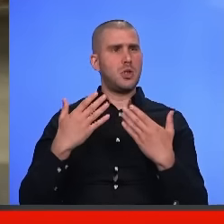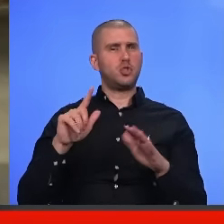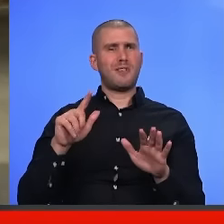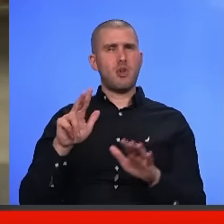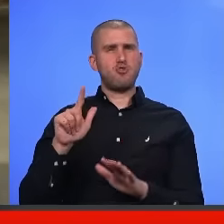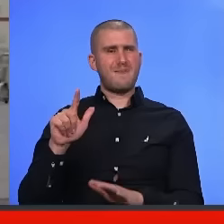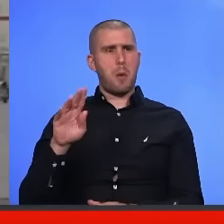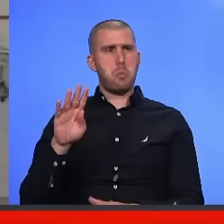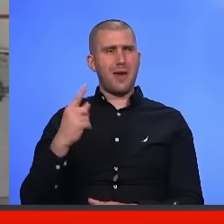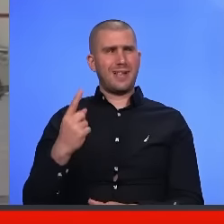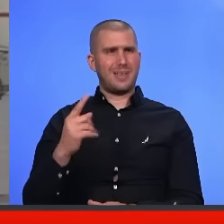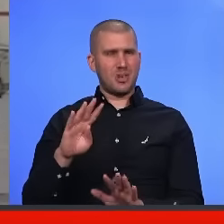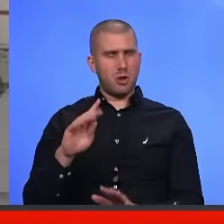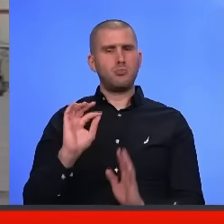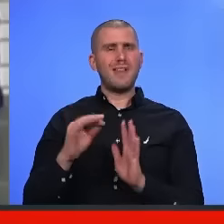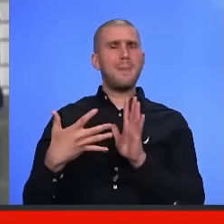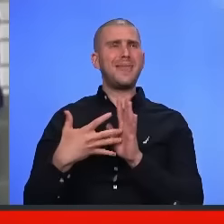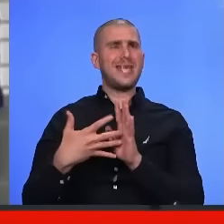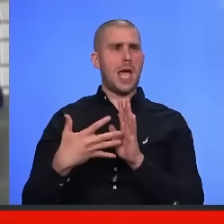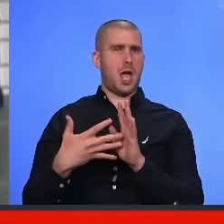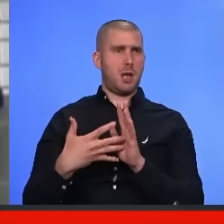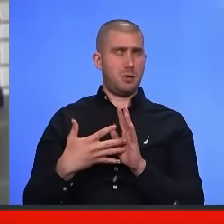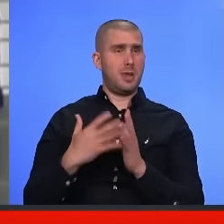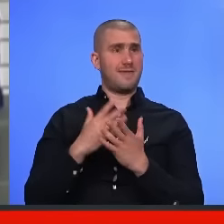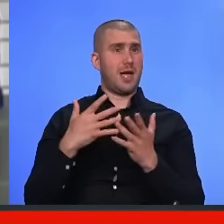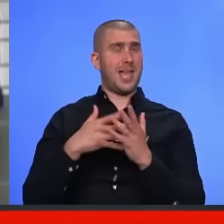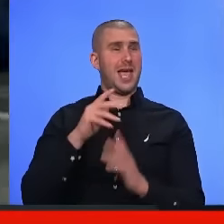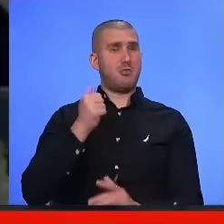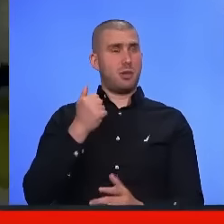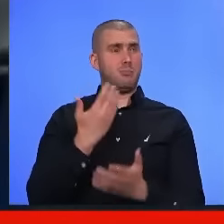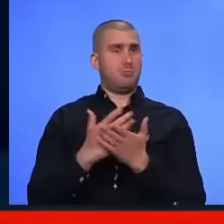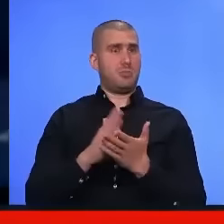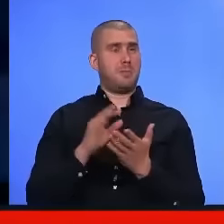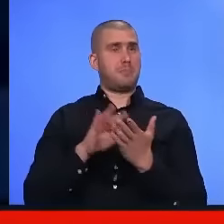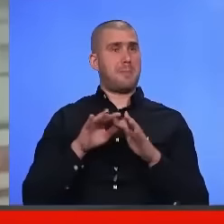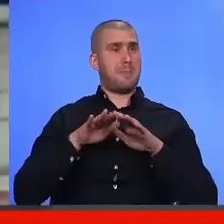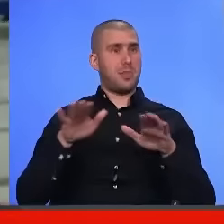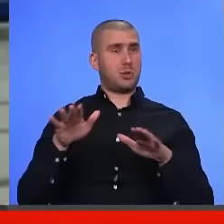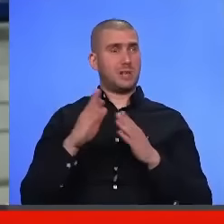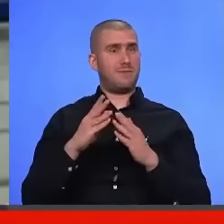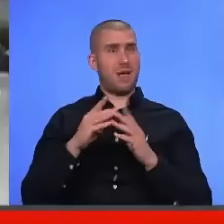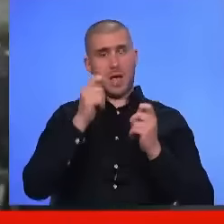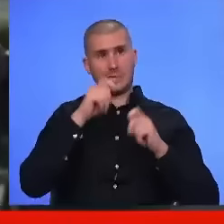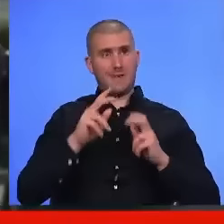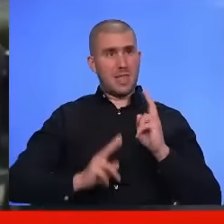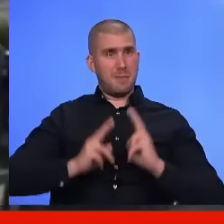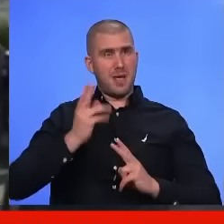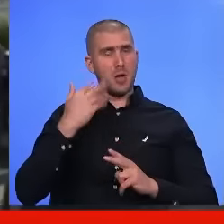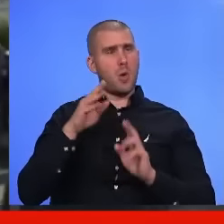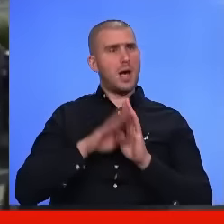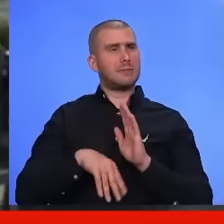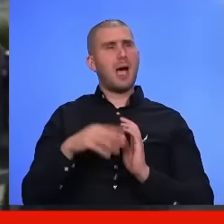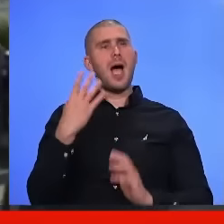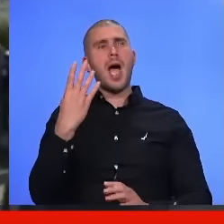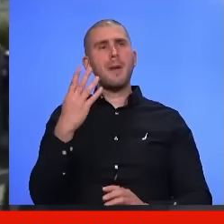737 מקס 9 לצורך בדיקות. כבר בחקירה ראשונית נקבע כי כאשר המטוס עזב את המפעל, היו חסרים לפחות